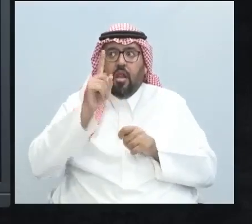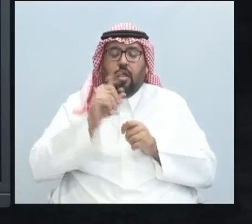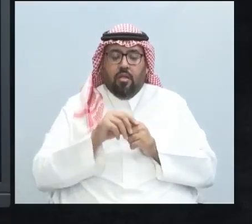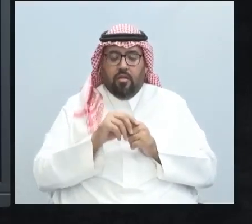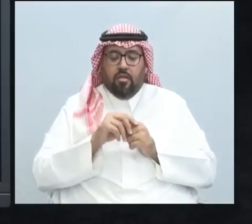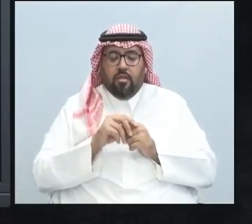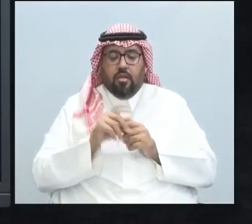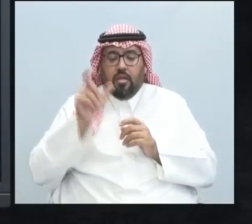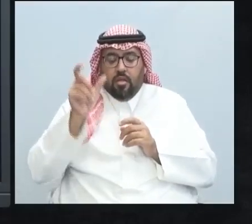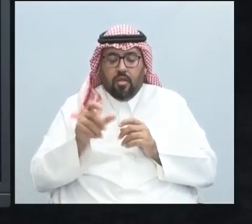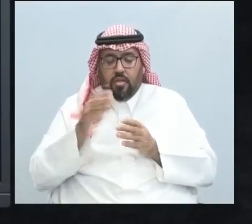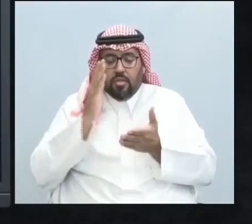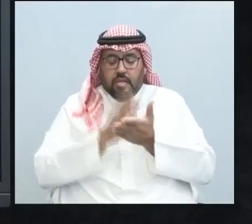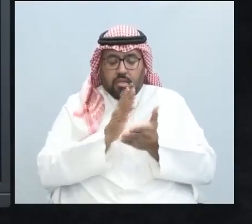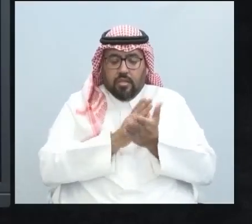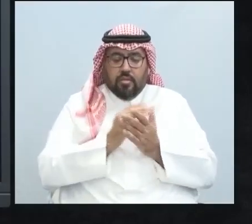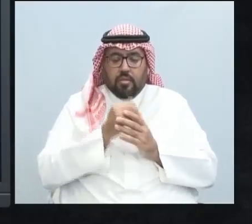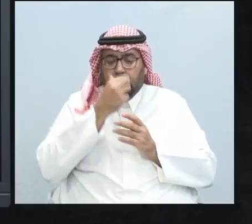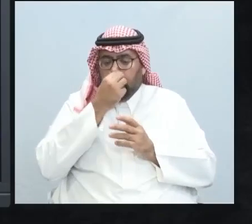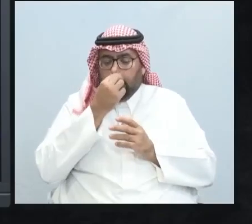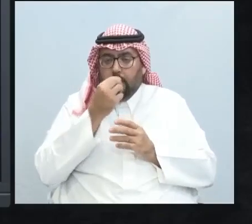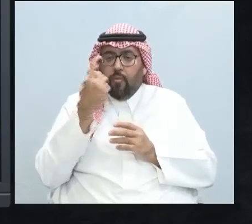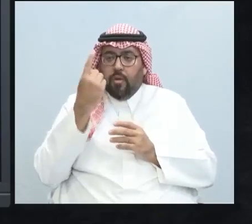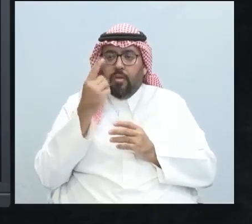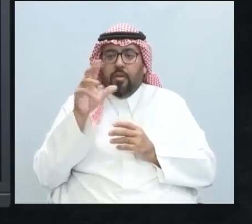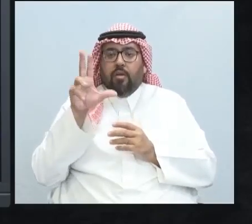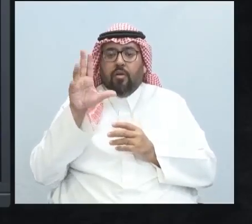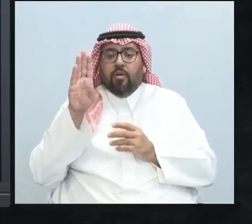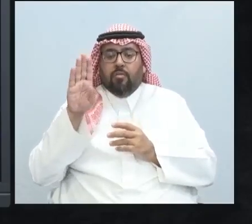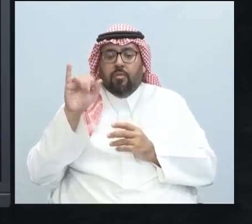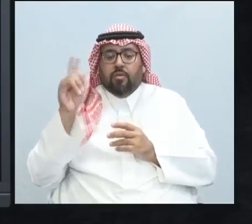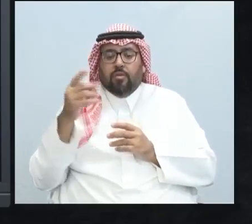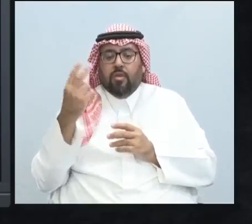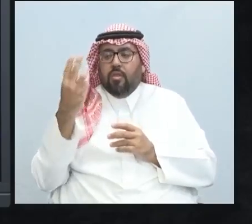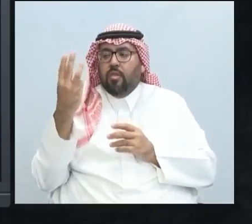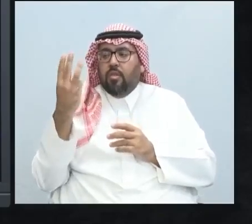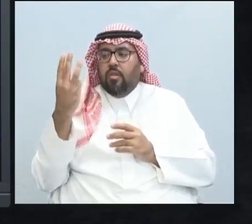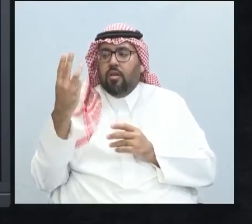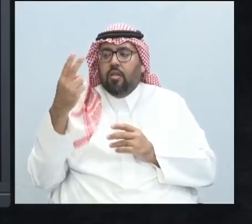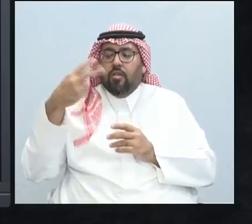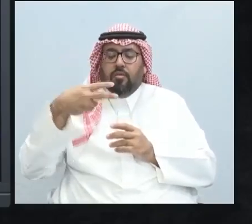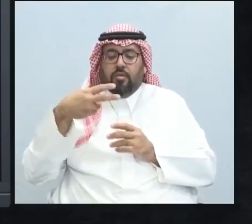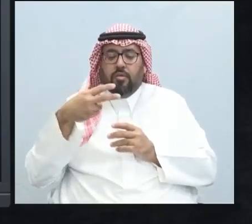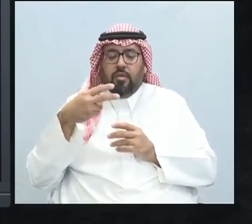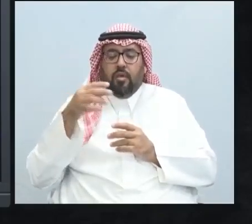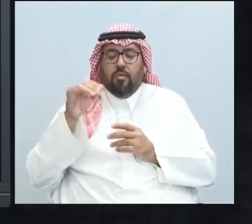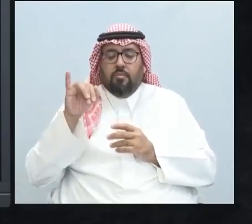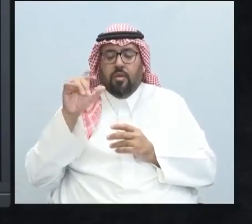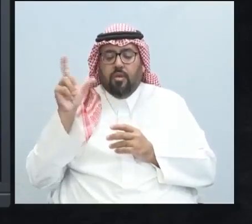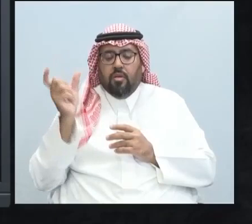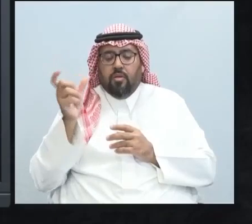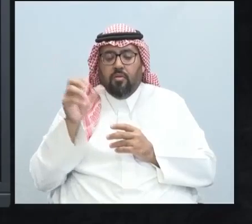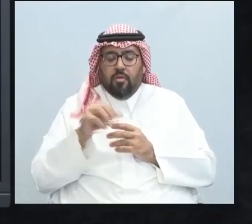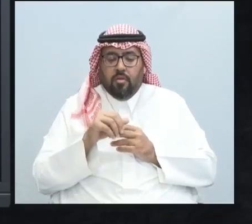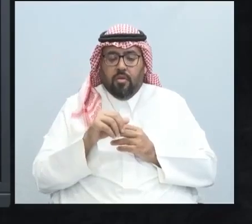كانت هذه الخلايا تنصف تملك خلايا احاديه الكروموسوم فعندما يل تقي 23 كروموسوم من الحيوان المنوي و 23